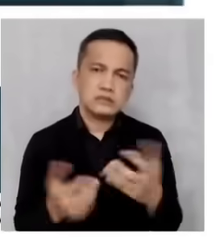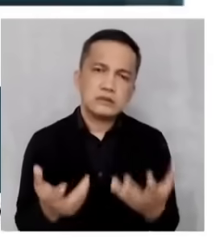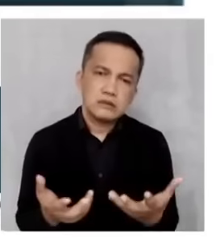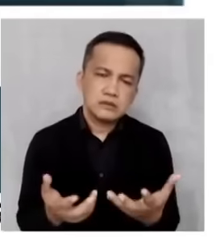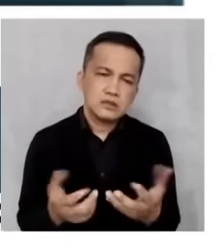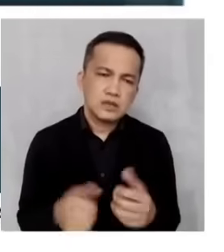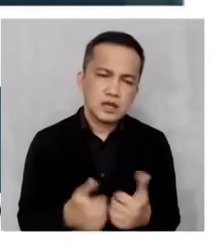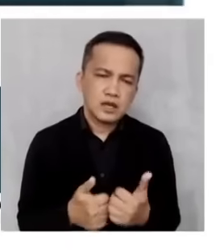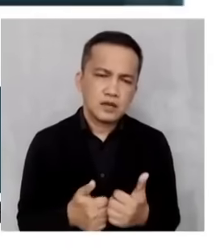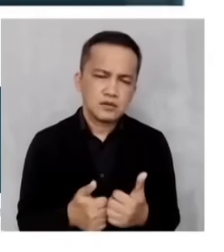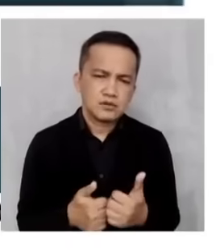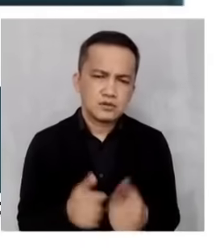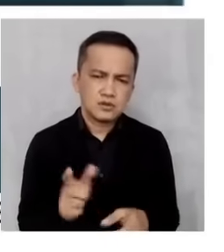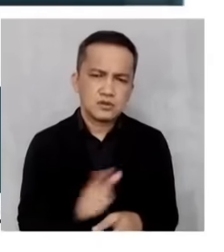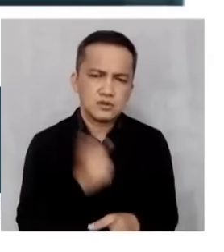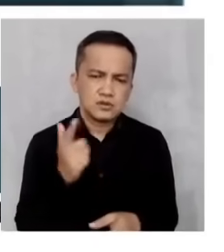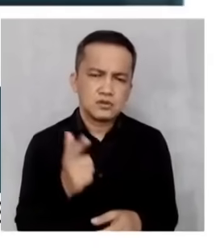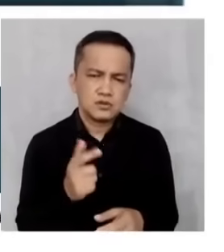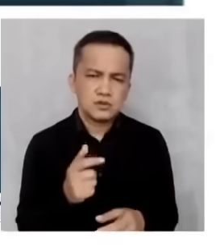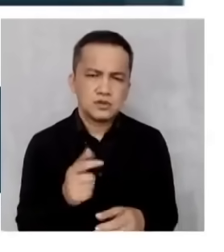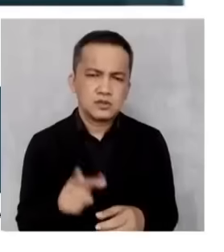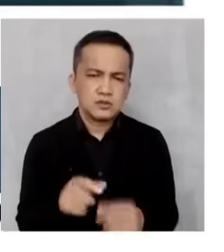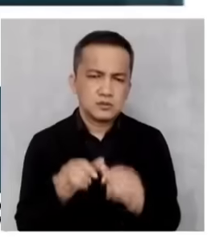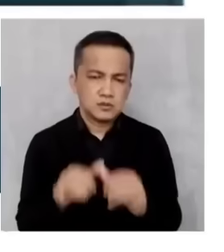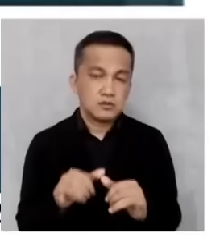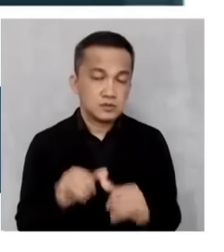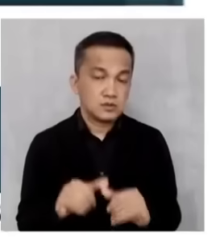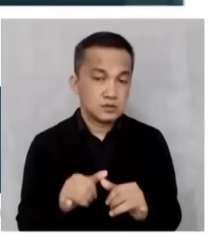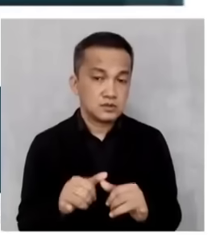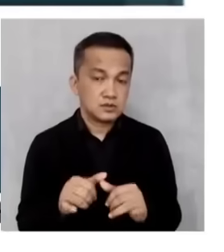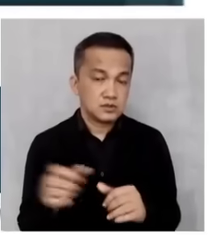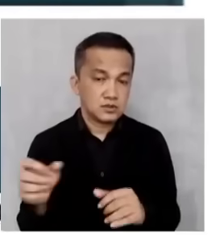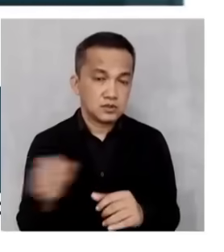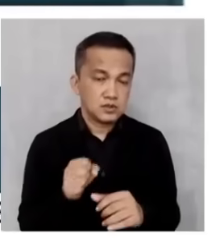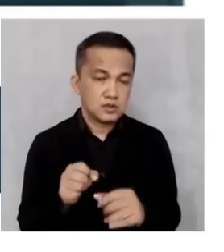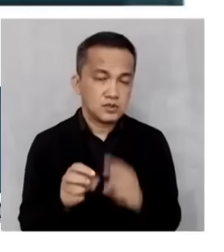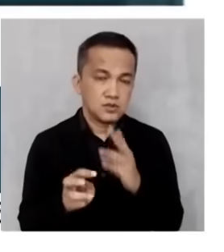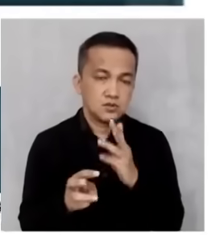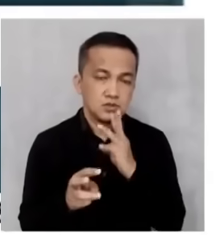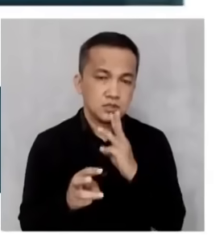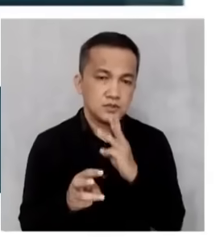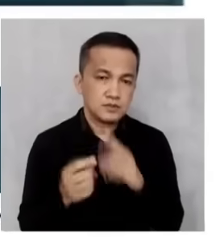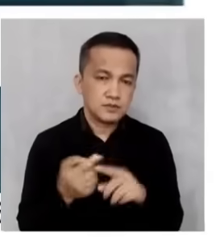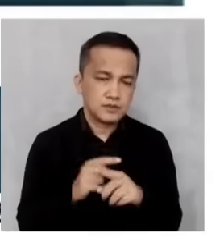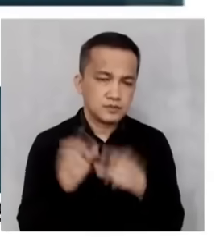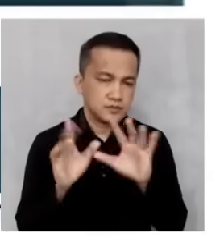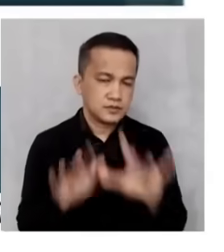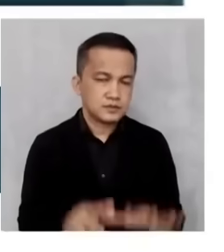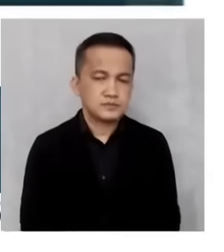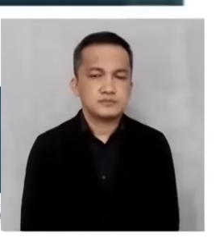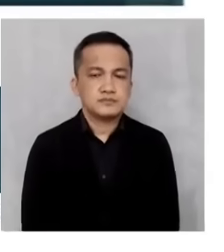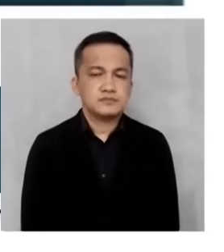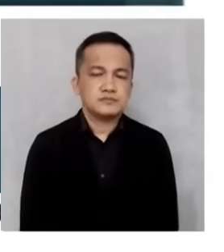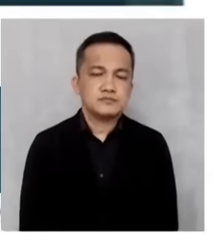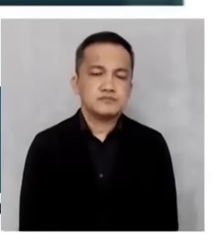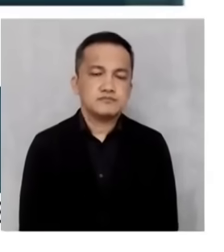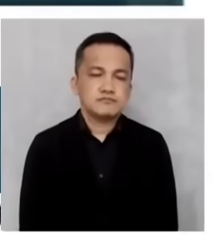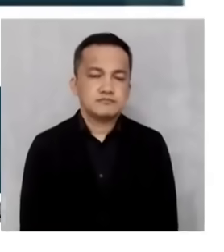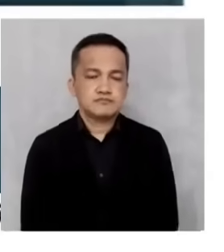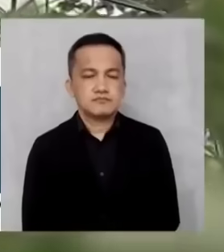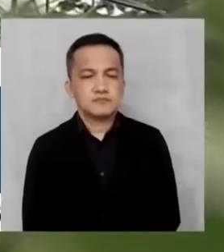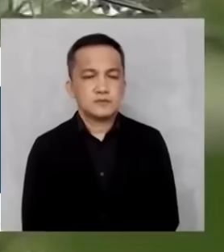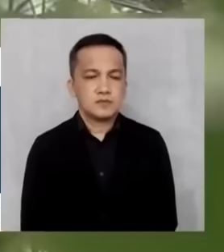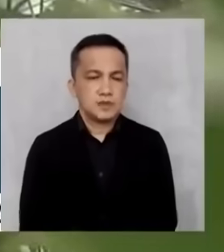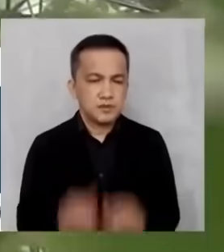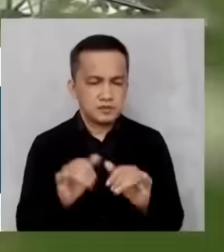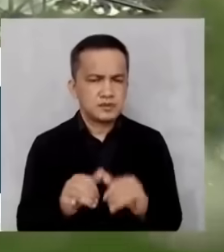gaano kaya katagal itatagal itong nakuha nating tubig mula sa tubig ulan? Well, siguro tatagal pa rin yan